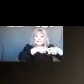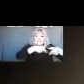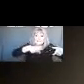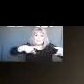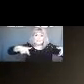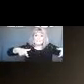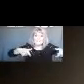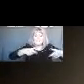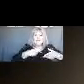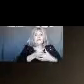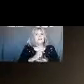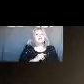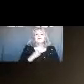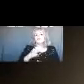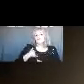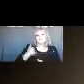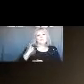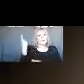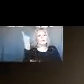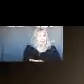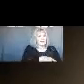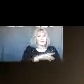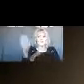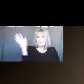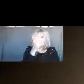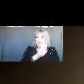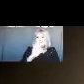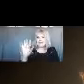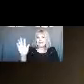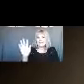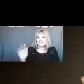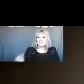saam spandeer het. Ons hoop julle het 'n lieflike dag verder.